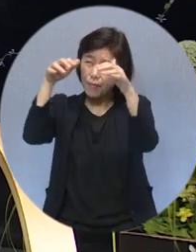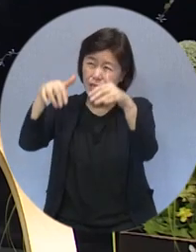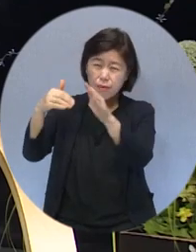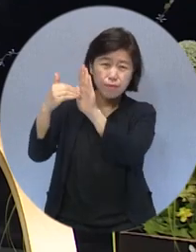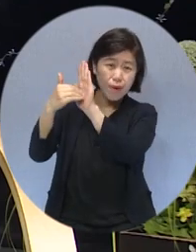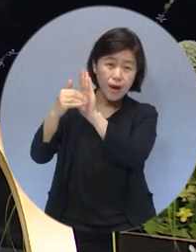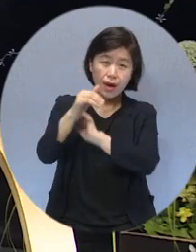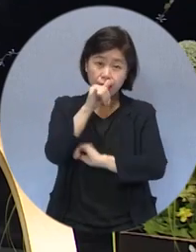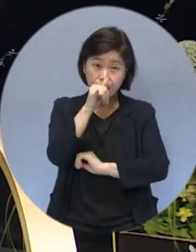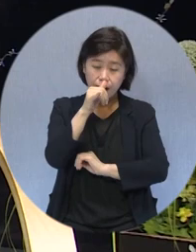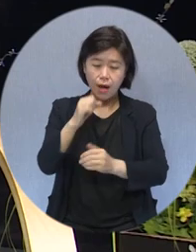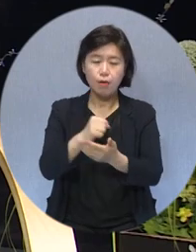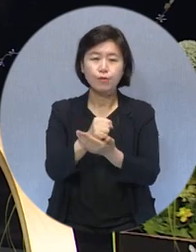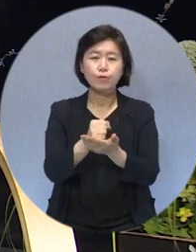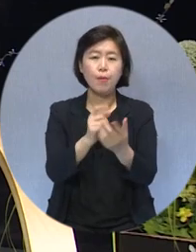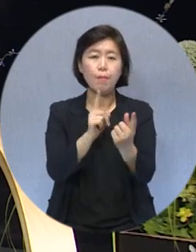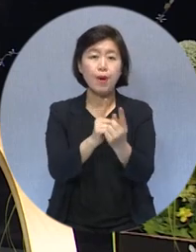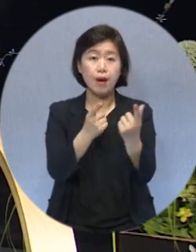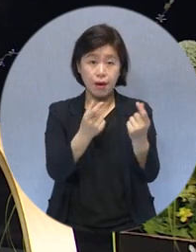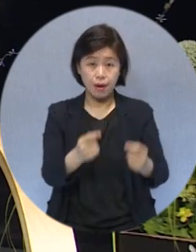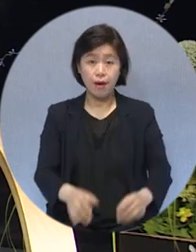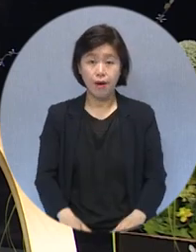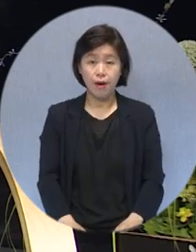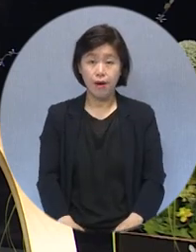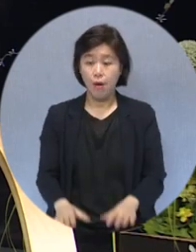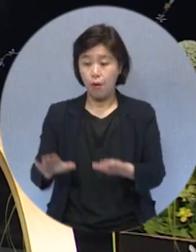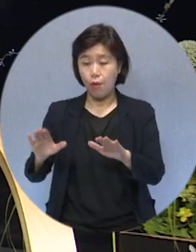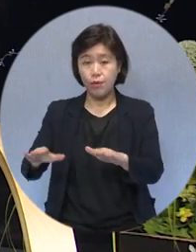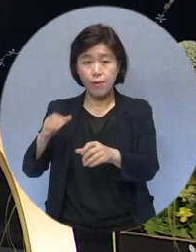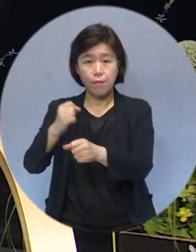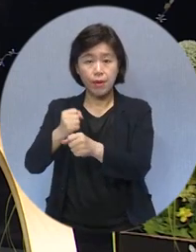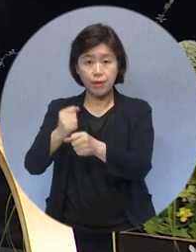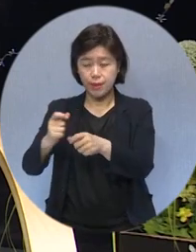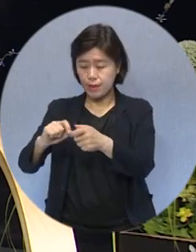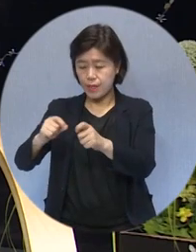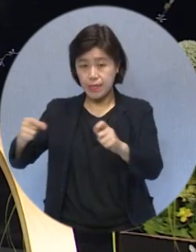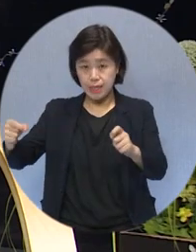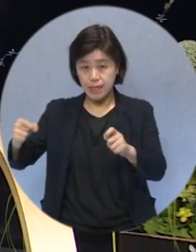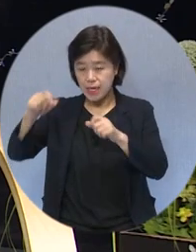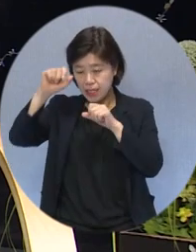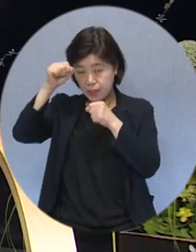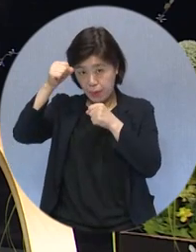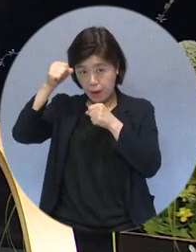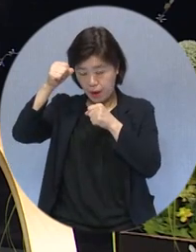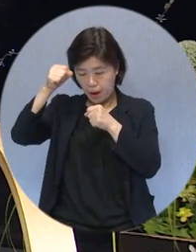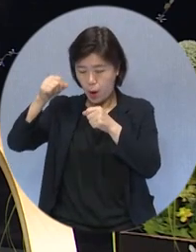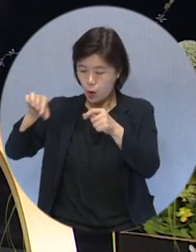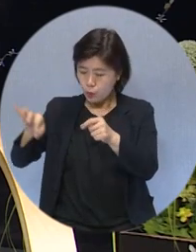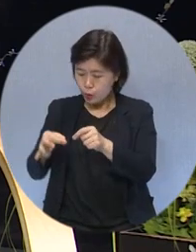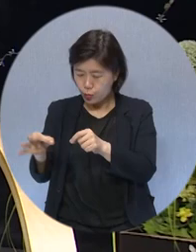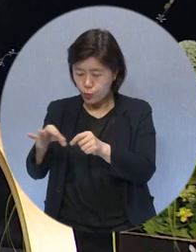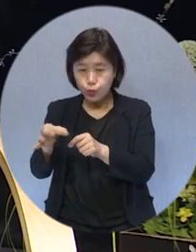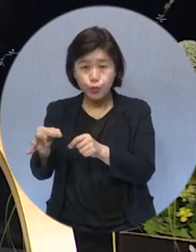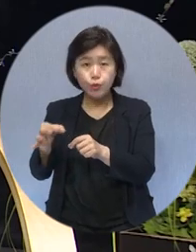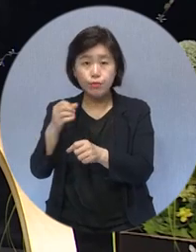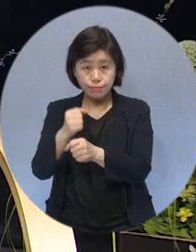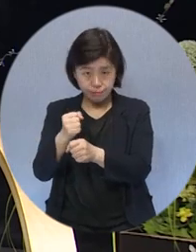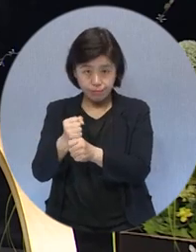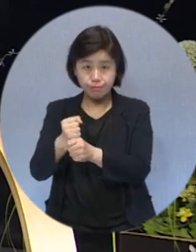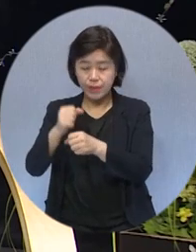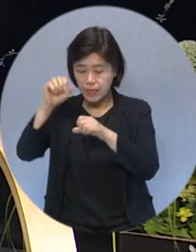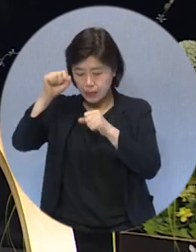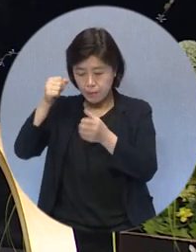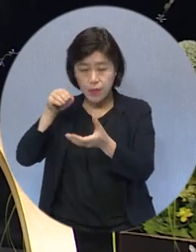하였듯이 오늘 만든 끈으로 등산화 끈을 묶고 약수터와 장터목 산장을 오를